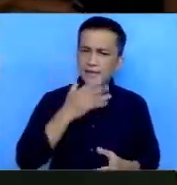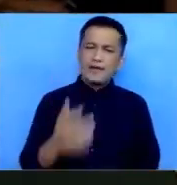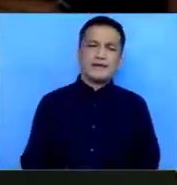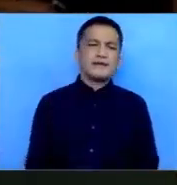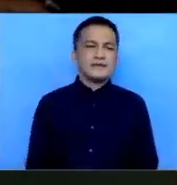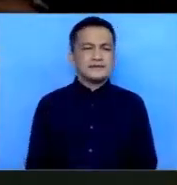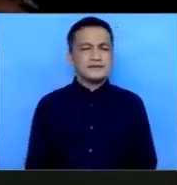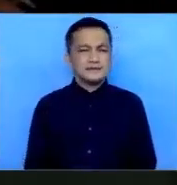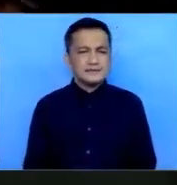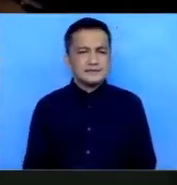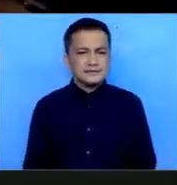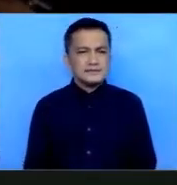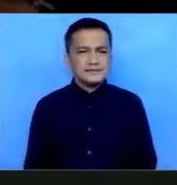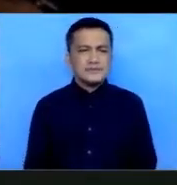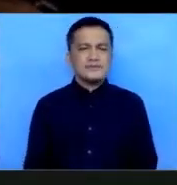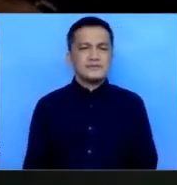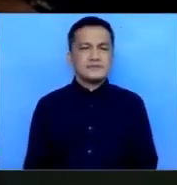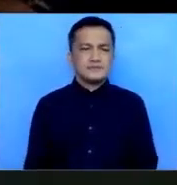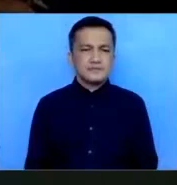salamat at